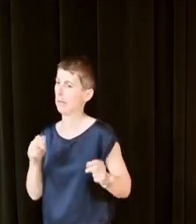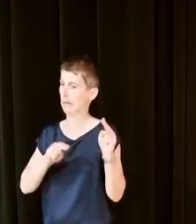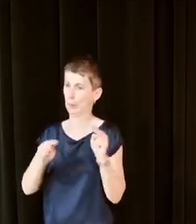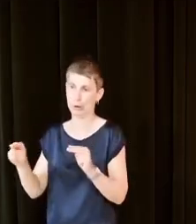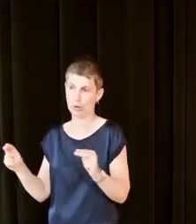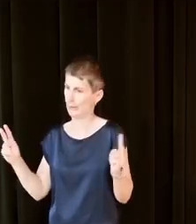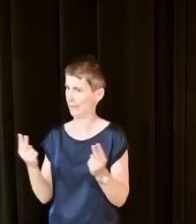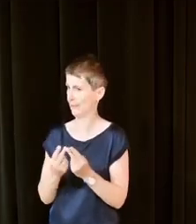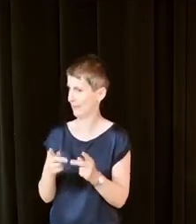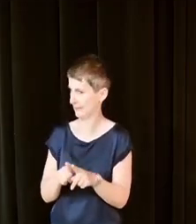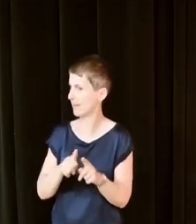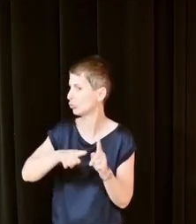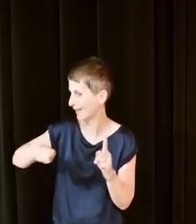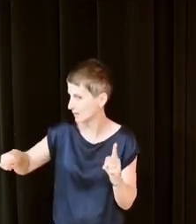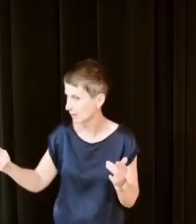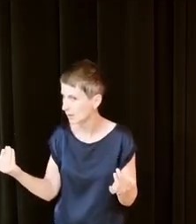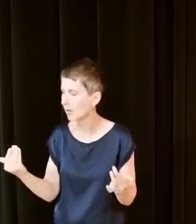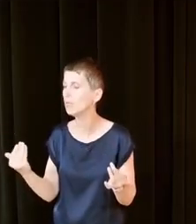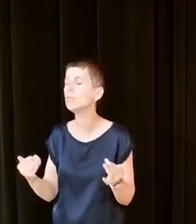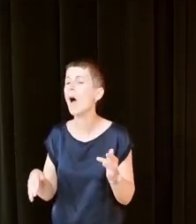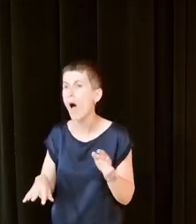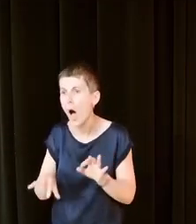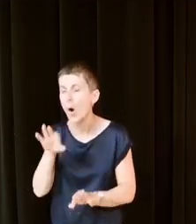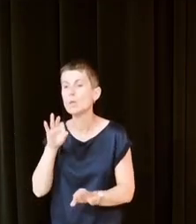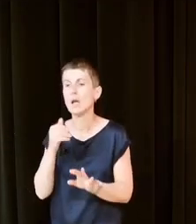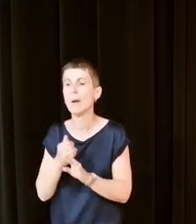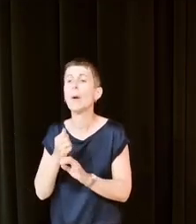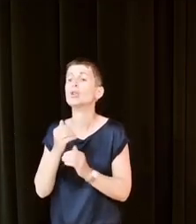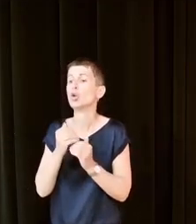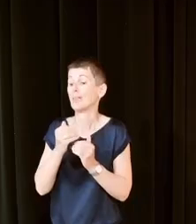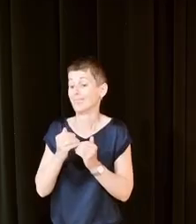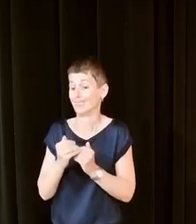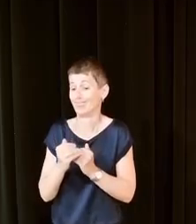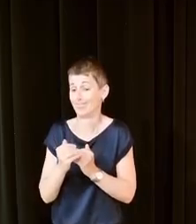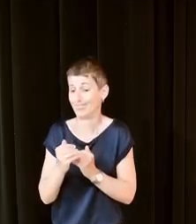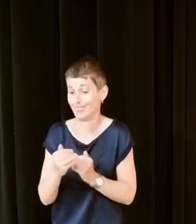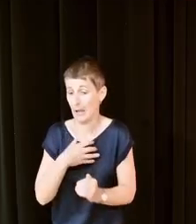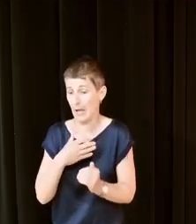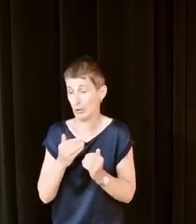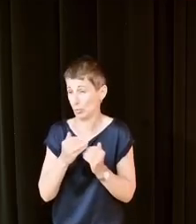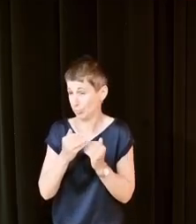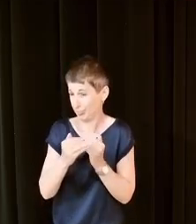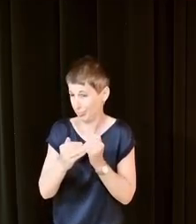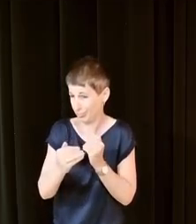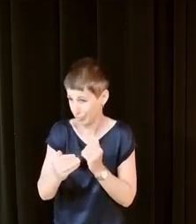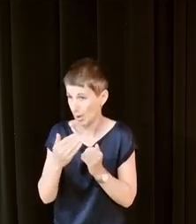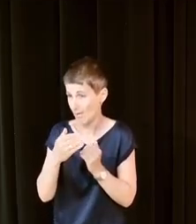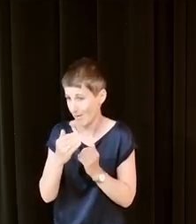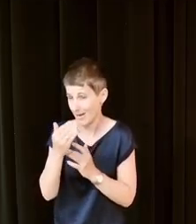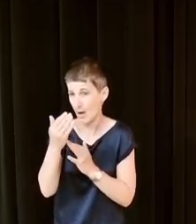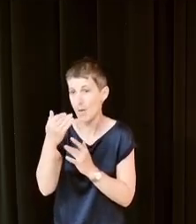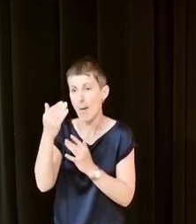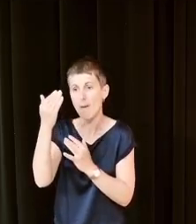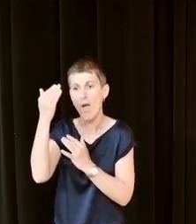finden, außer, und darüber werde ich heute auch ein bisschen sprechen, wenn Menschen sehr weit fortgeschritten in ihrer Erkrankung sind, gehen sie immer weiter zurück in